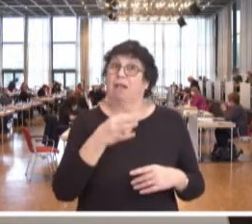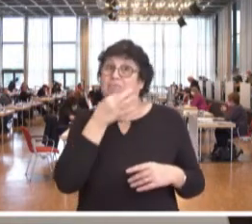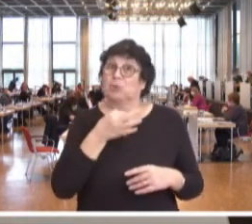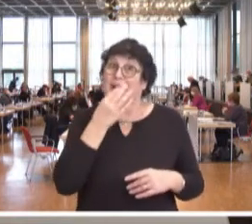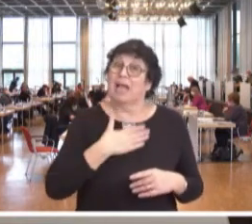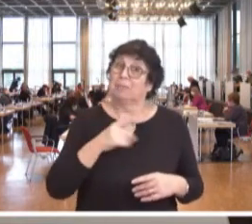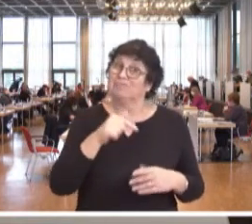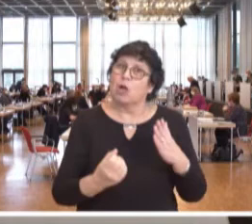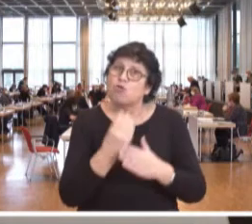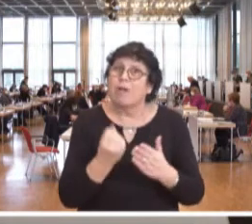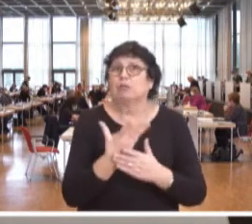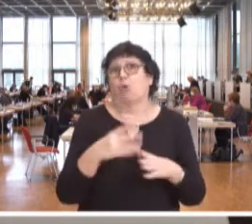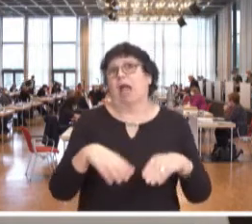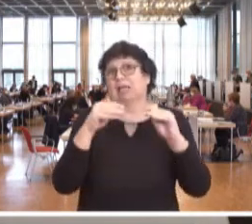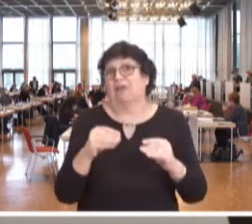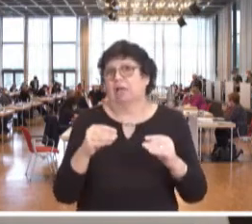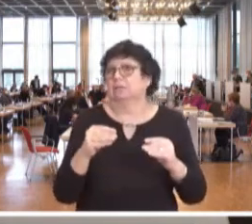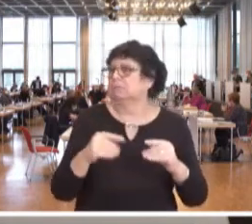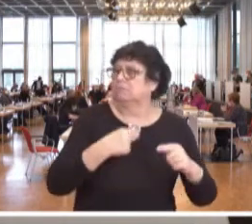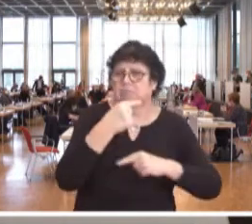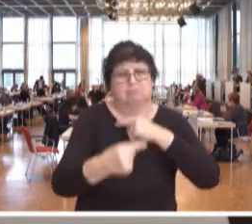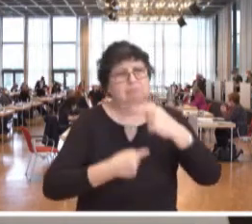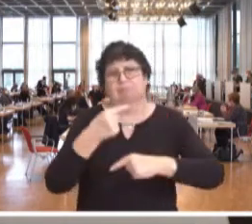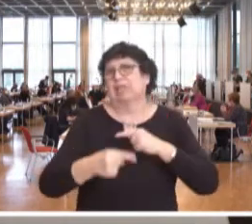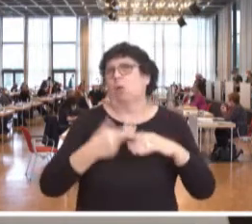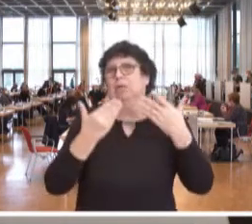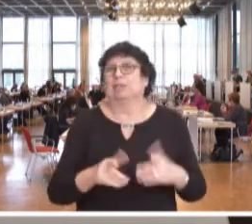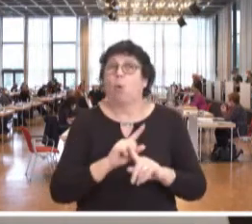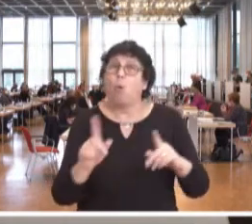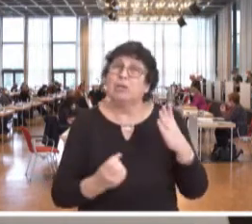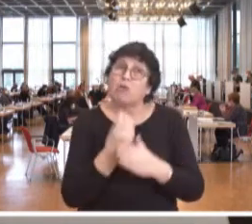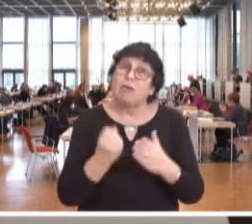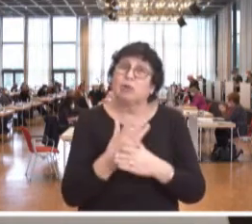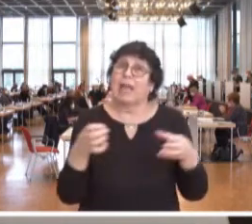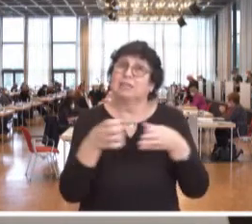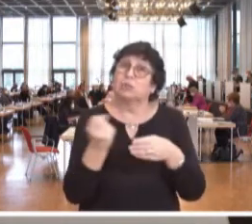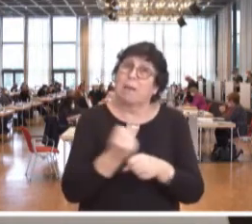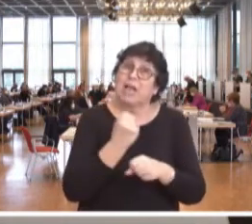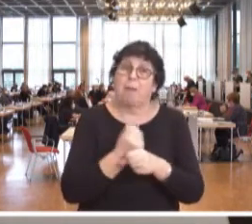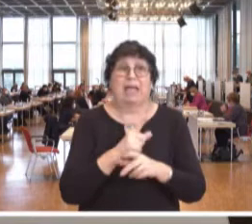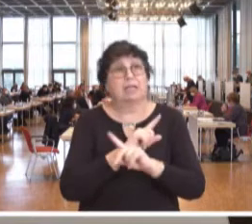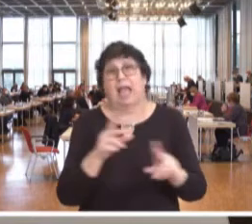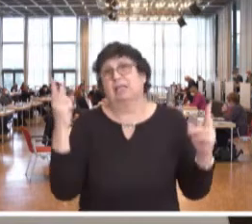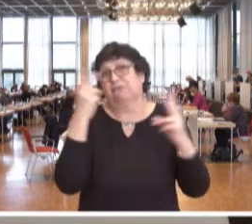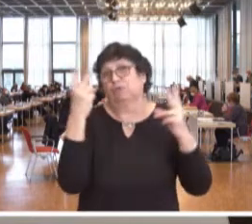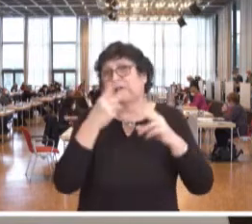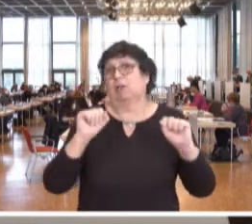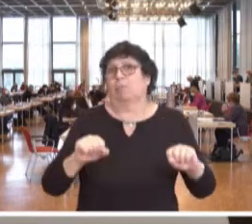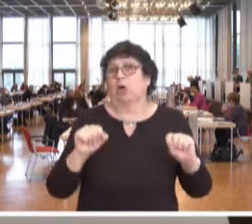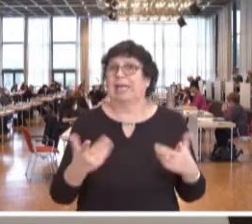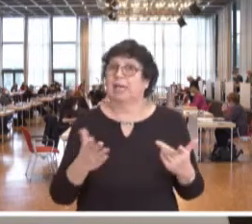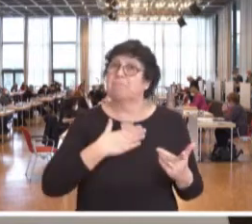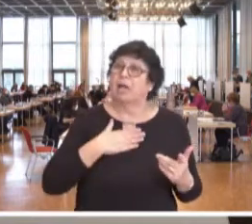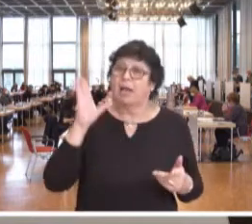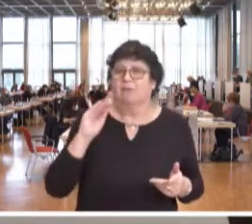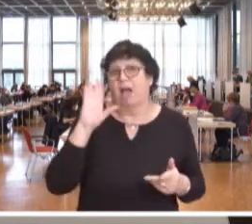Diese Feststellung ist von Dauer. Ohne kulturelle Zusammenarbeit ist keine Verständigung möglich. Das ist meine